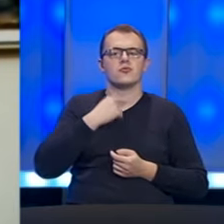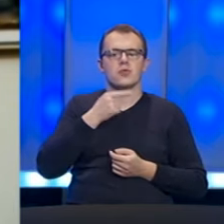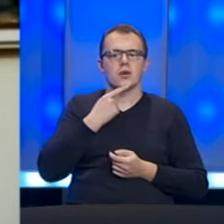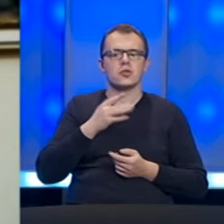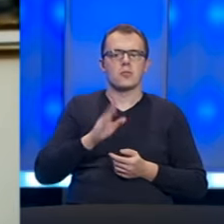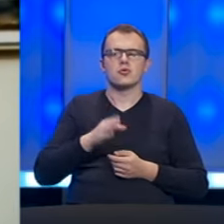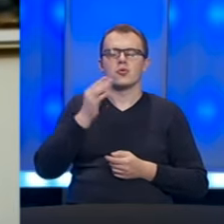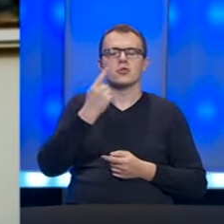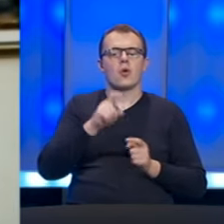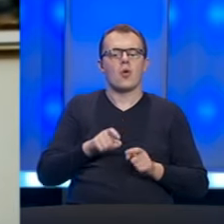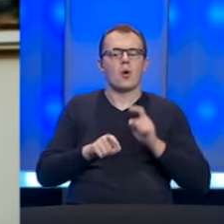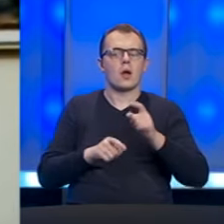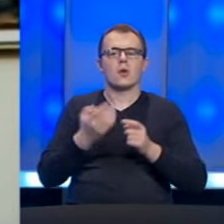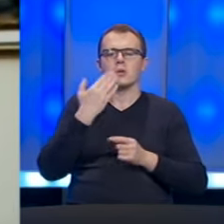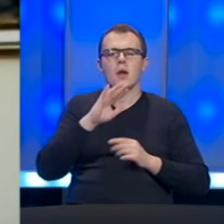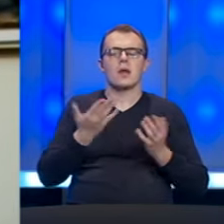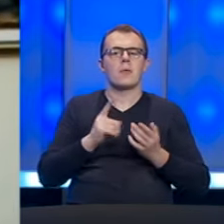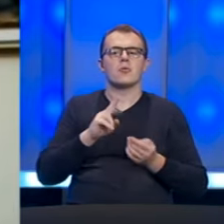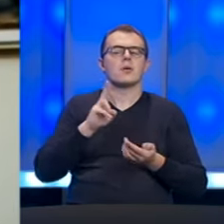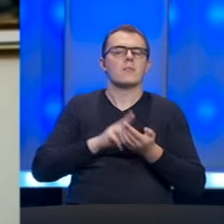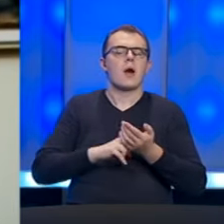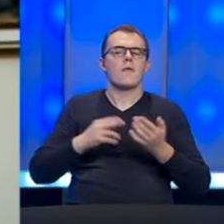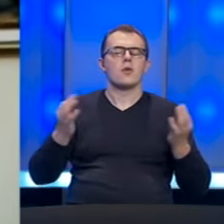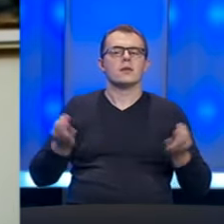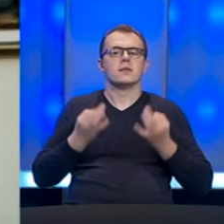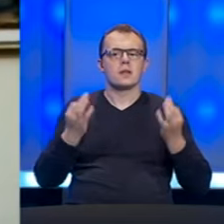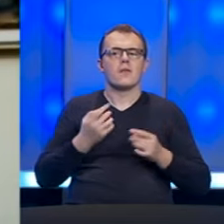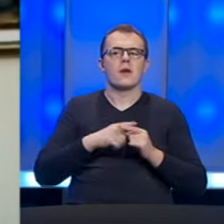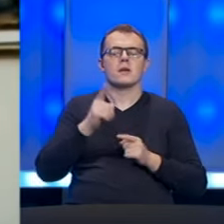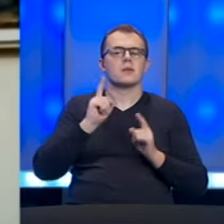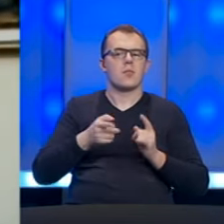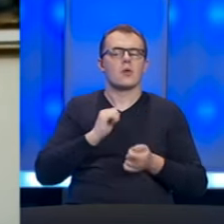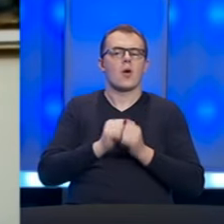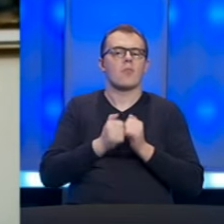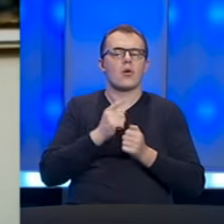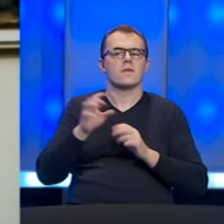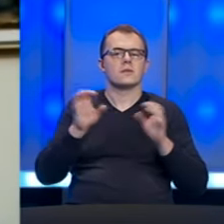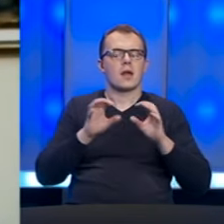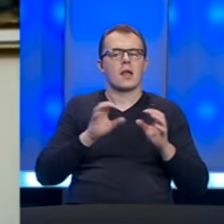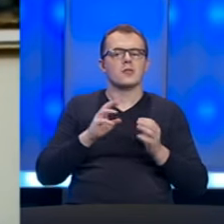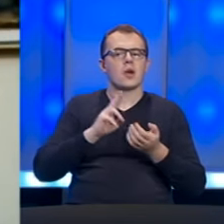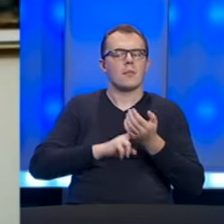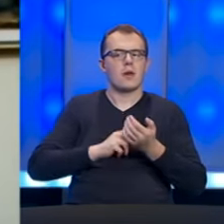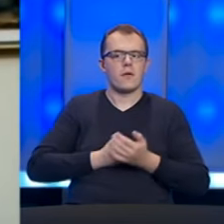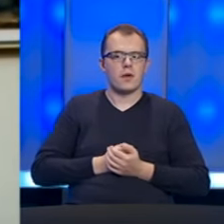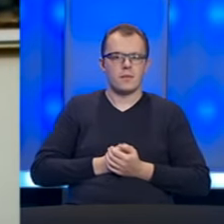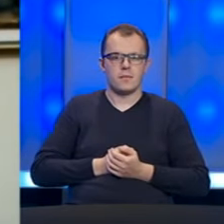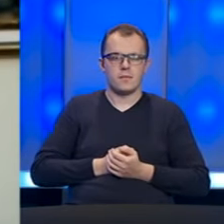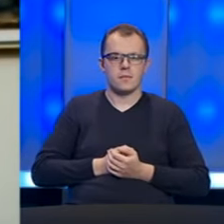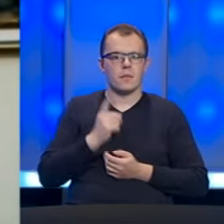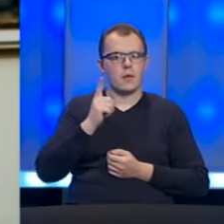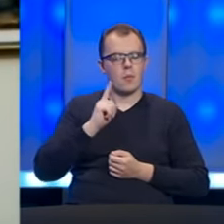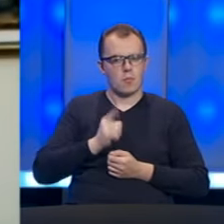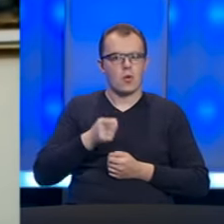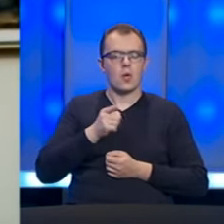možda otići korak dalje i reći da nemaju ni pravo da slave, jer se moraju boriti za radnička prava. Dakle, moraju